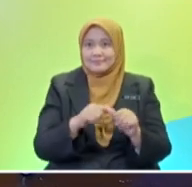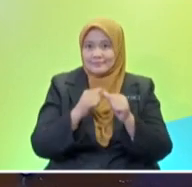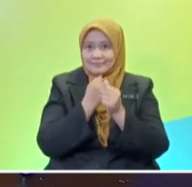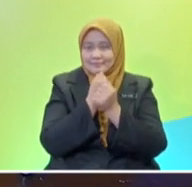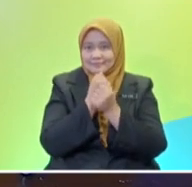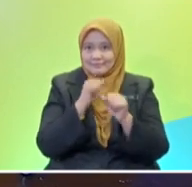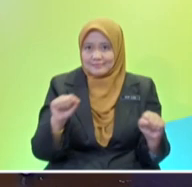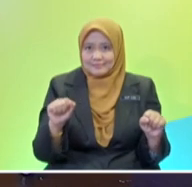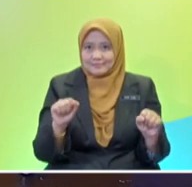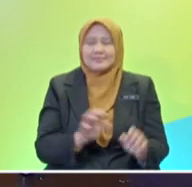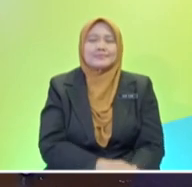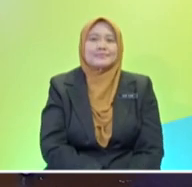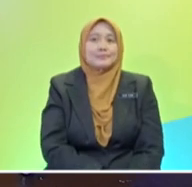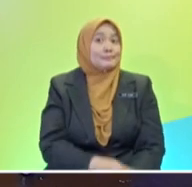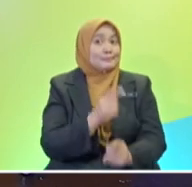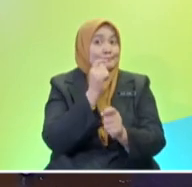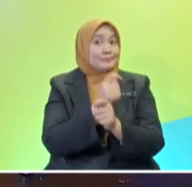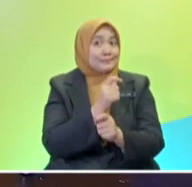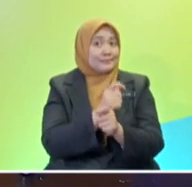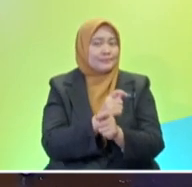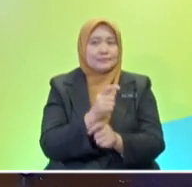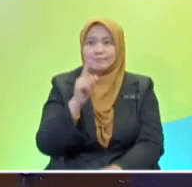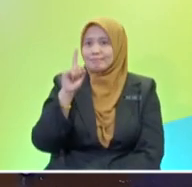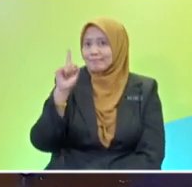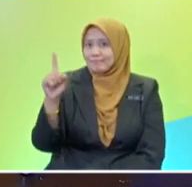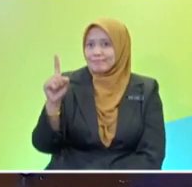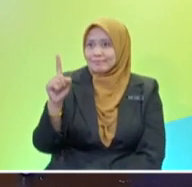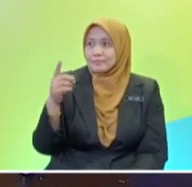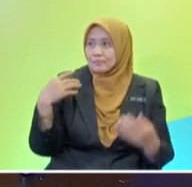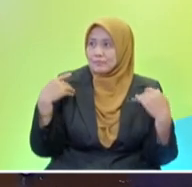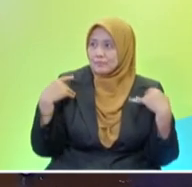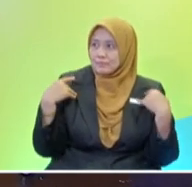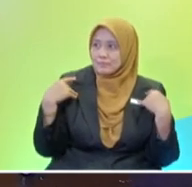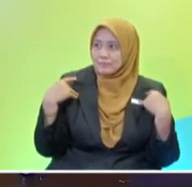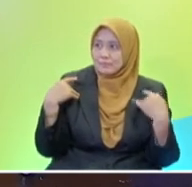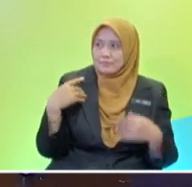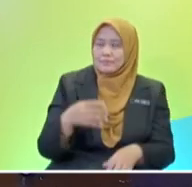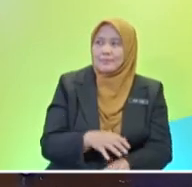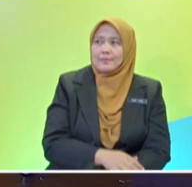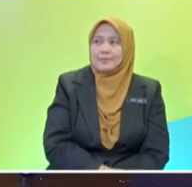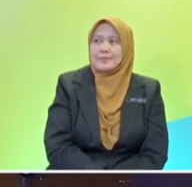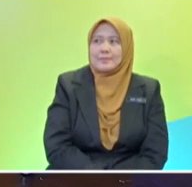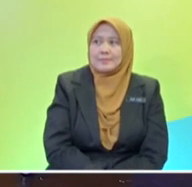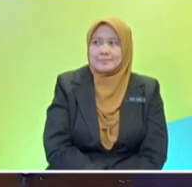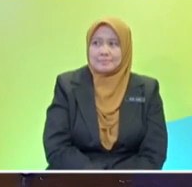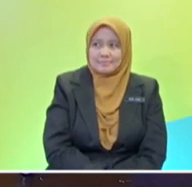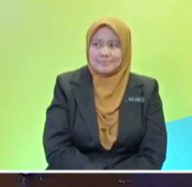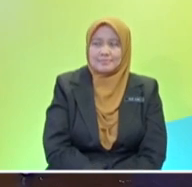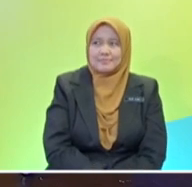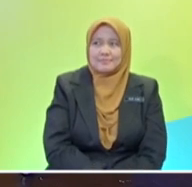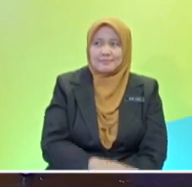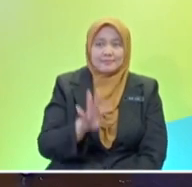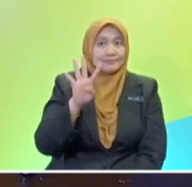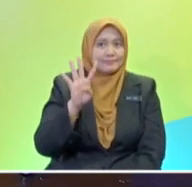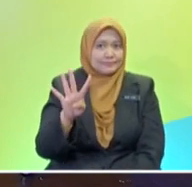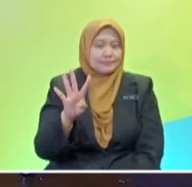yang pertama. Apa ni? Din ada empat tugasan. Nampak tak ni? Satu, dua. Oi, ada empat maknanya dah. Empat